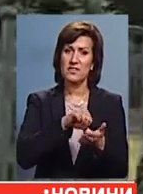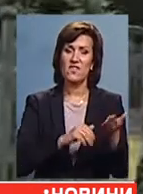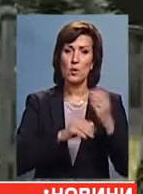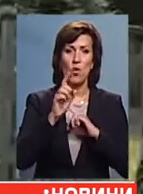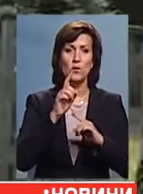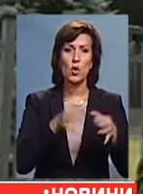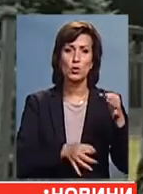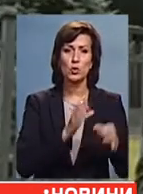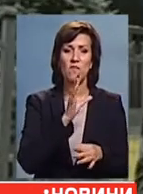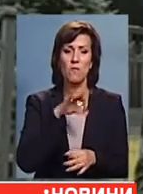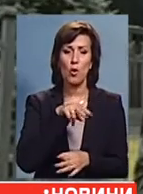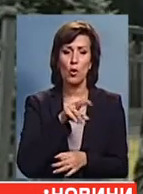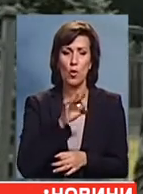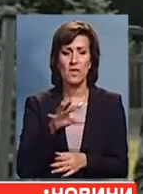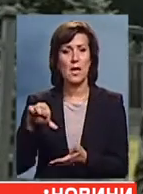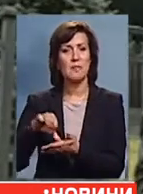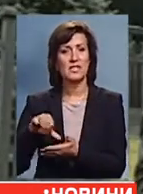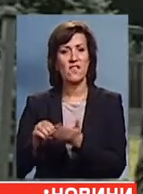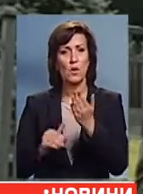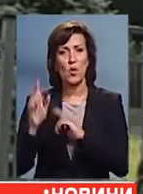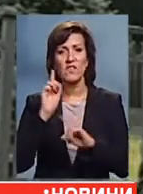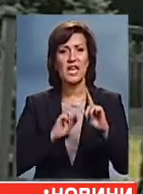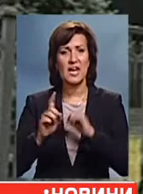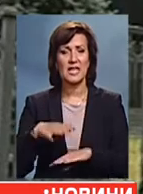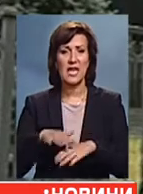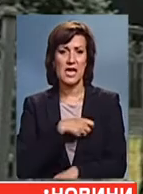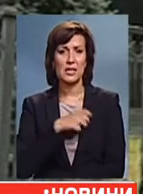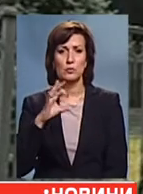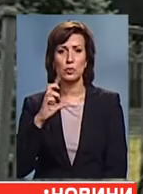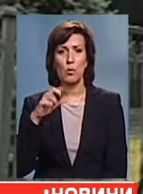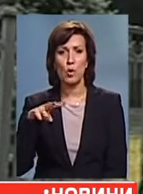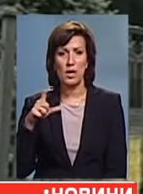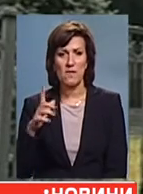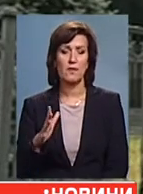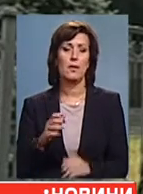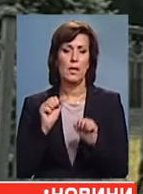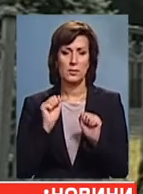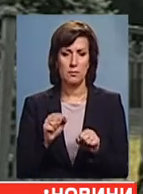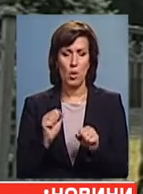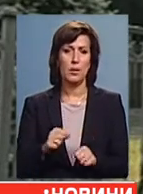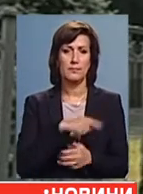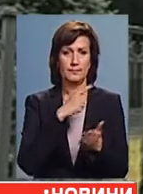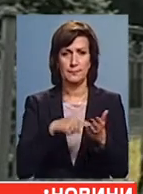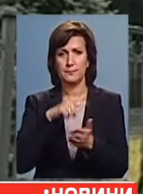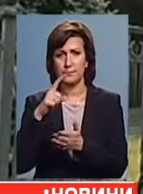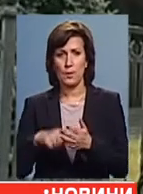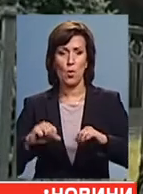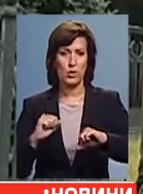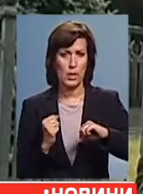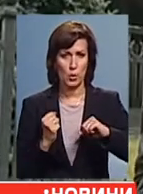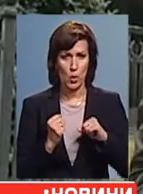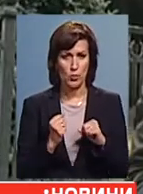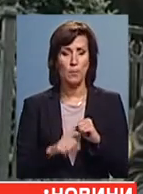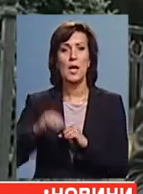суду Олександр Волков та представник Верховної Ради нардеп Єгор Соболєв змогли поставити питання одне одному.